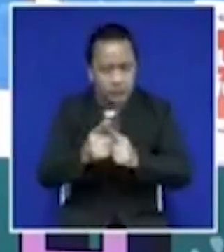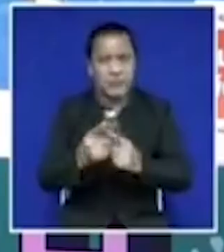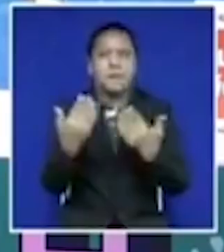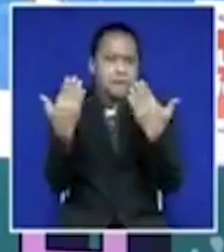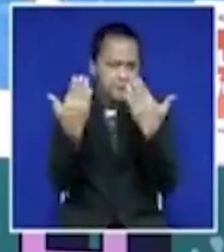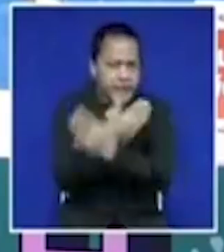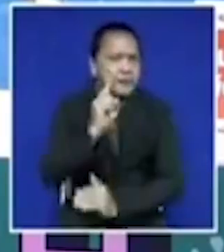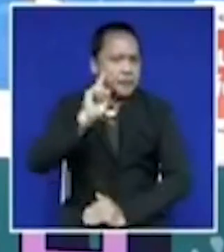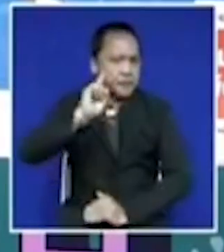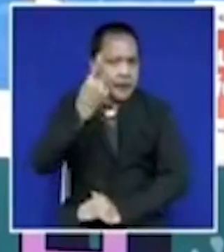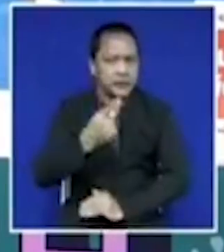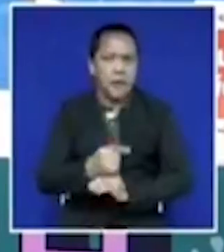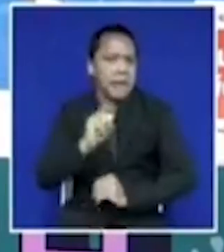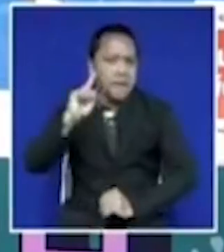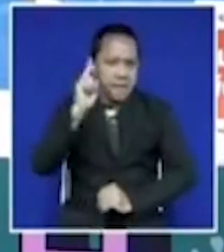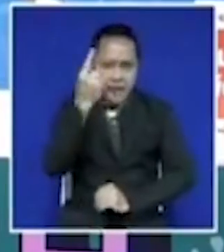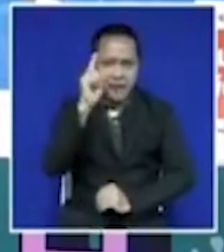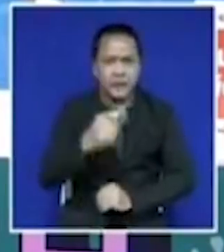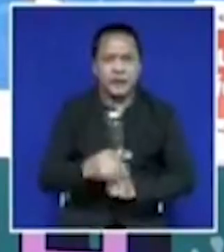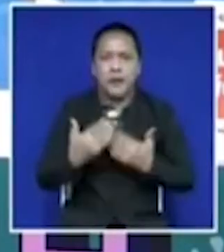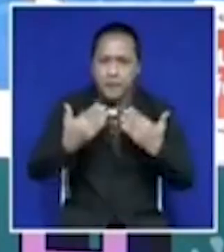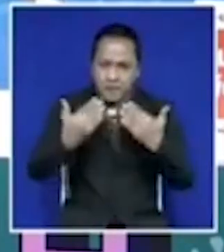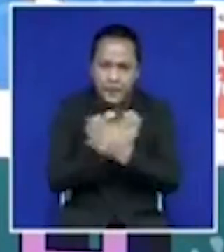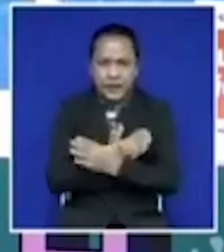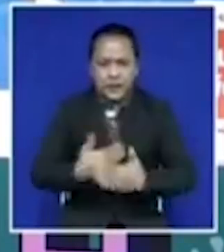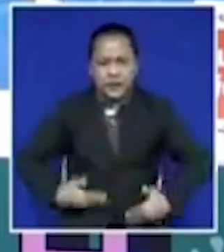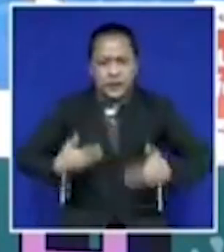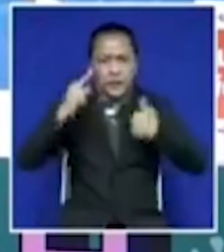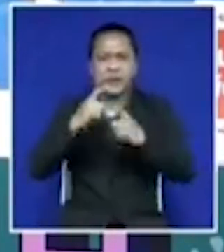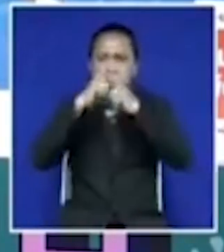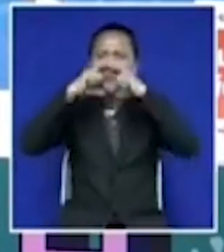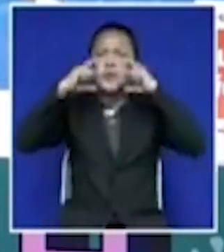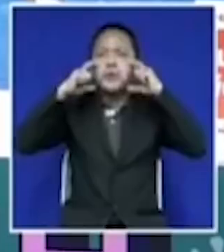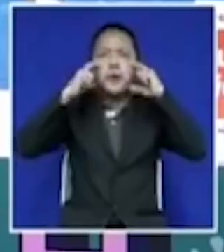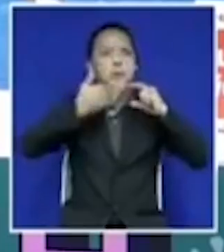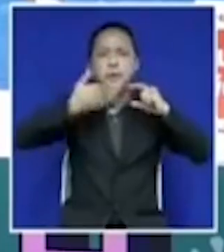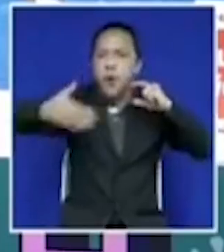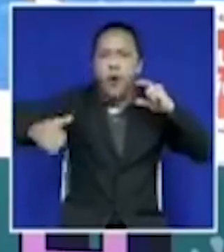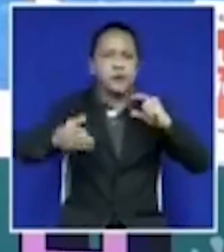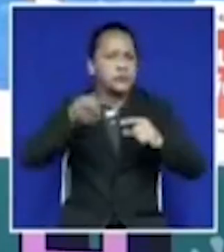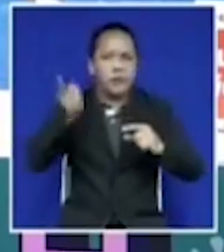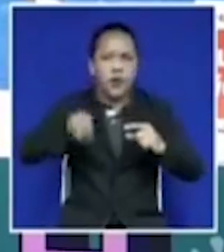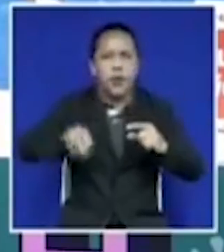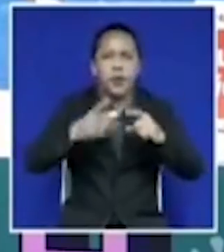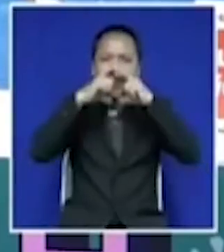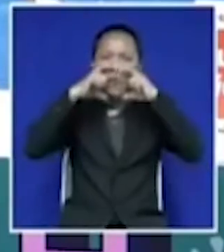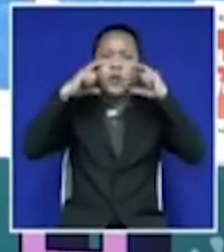อนนี้แล้วครับต้องเป็น new normal แล้วล่ะครับต้องใส่หน้ากากตลอดเวลา 100% ในพื้นที่